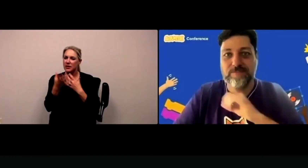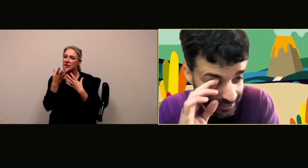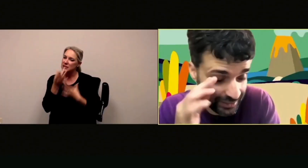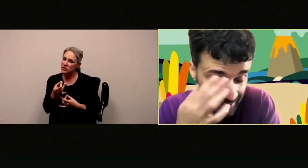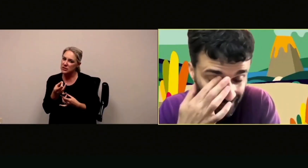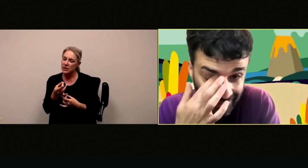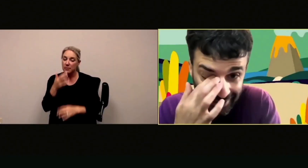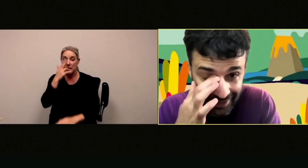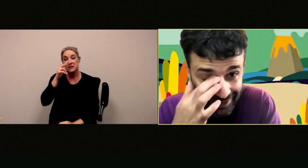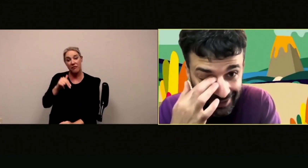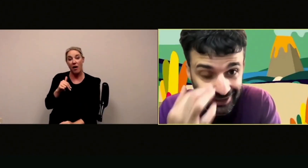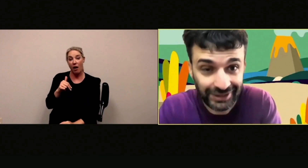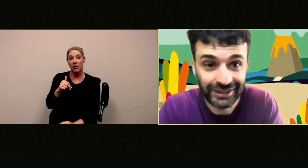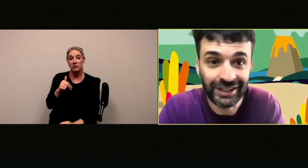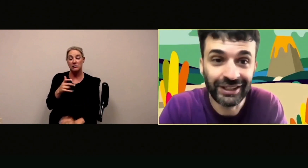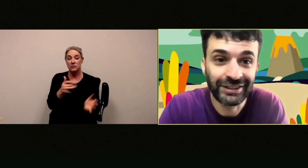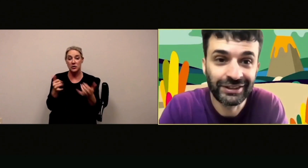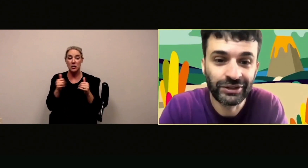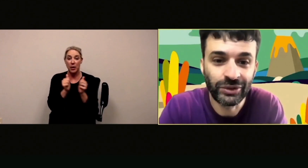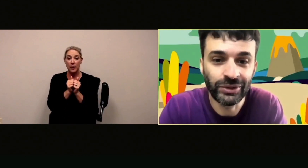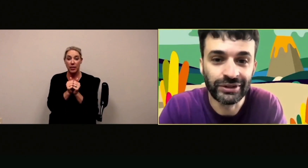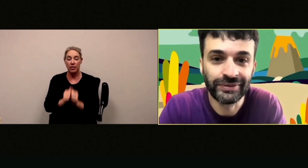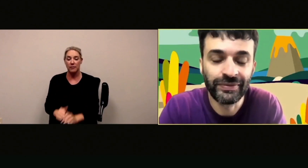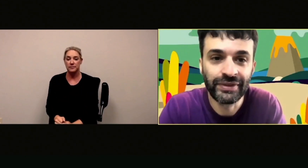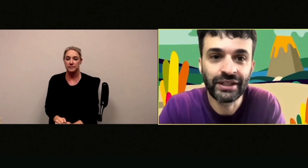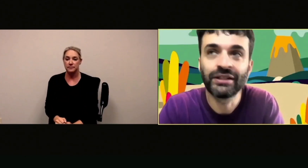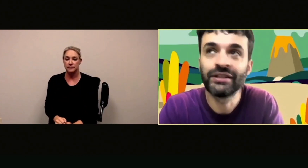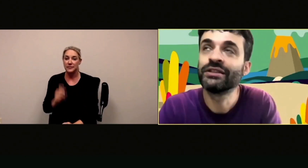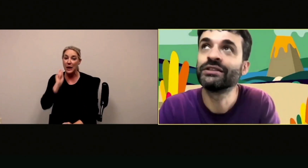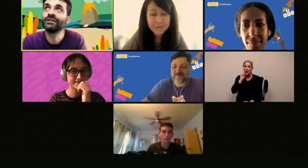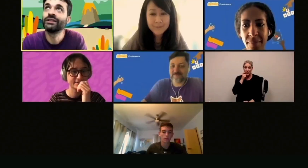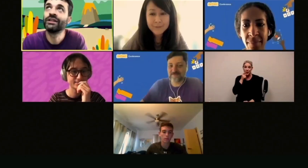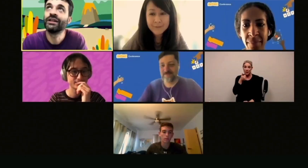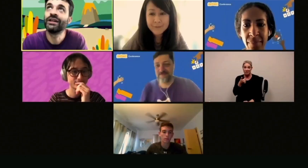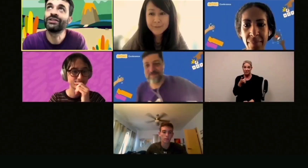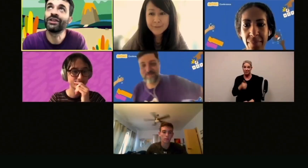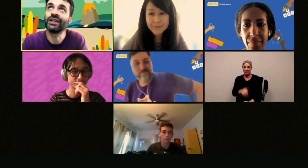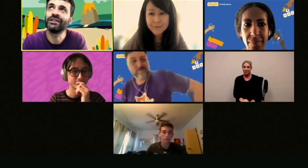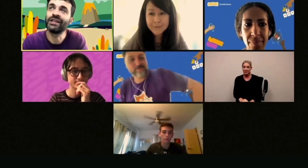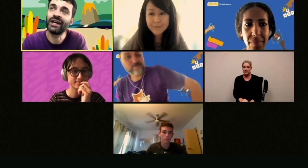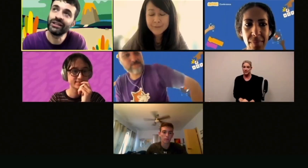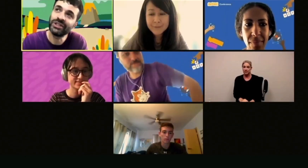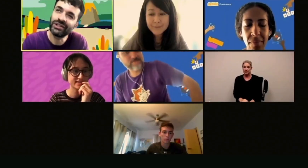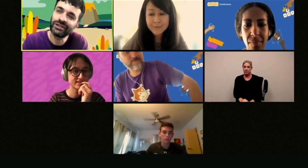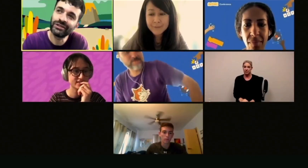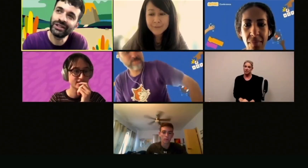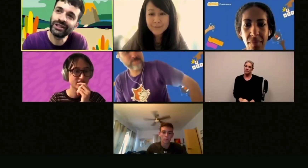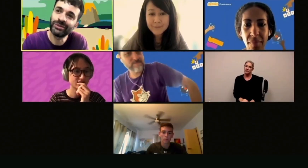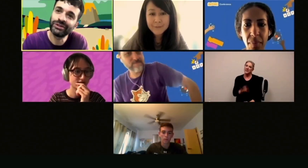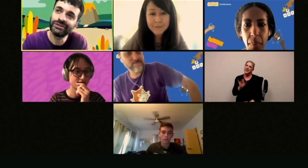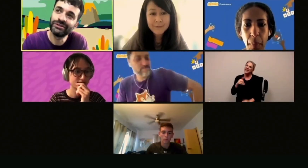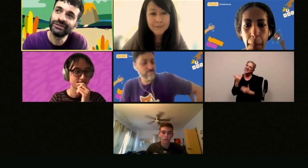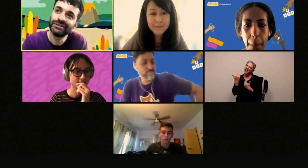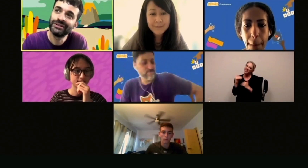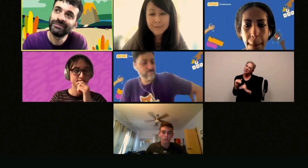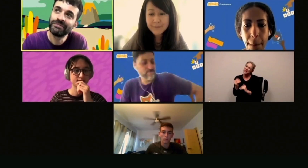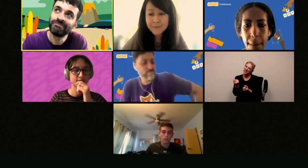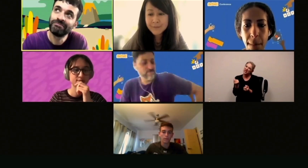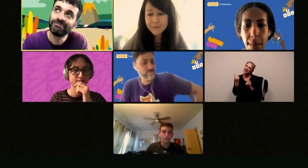でもあとそれでも前川ないと思いますいやでも面白いですありがとうござい